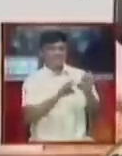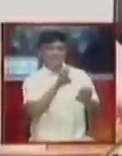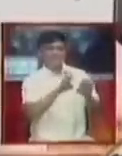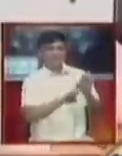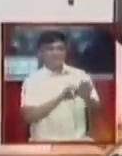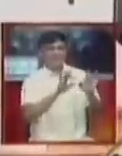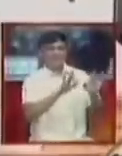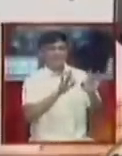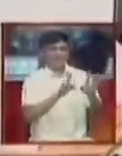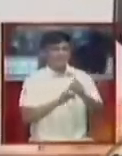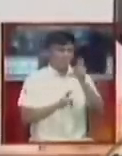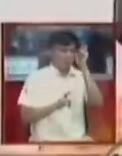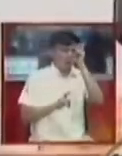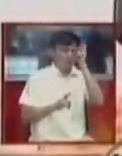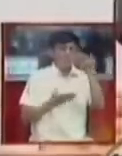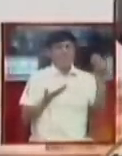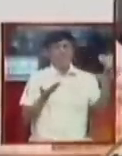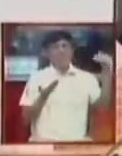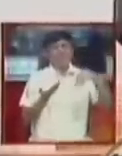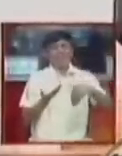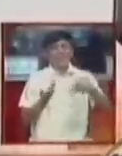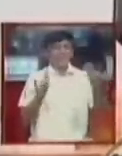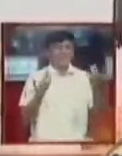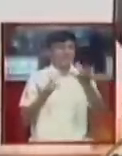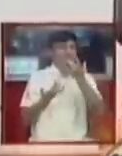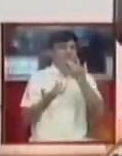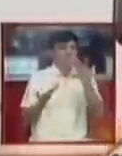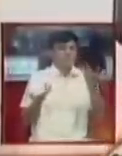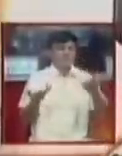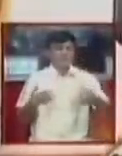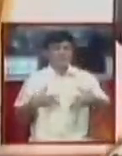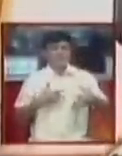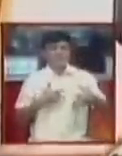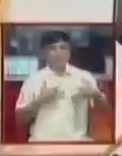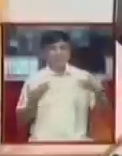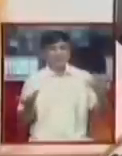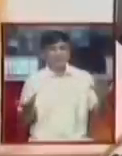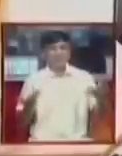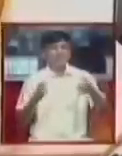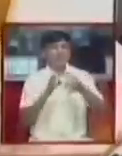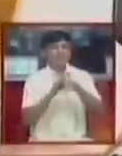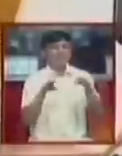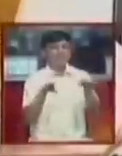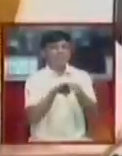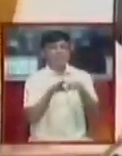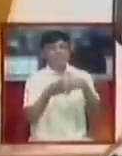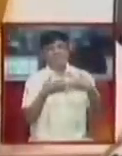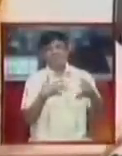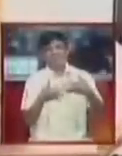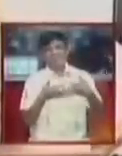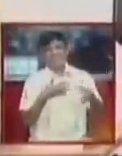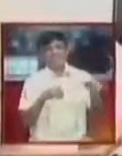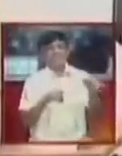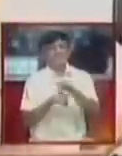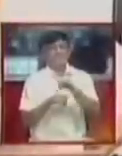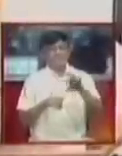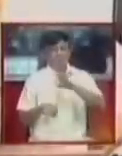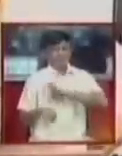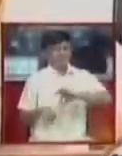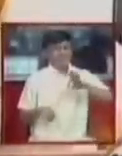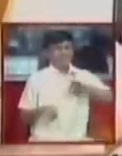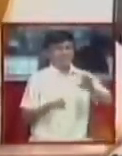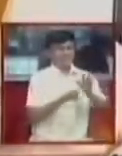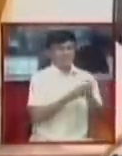Nakakawawa tuloy ang mga mahusay magtrabaho. Nawawalan sila ng dahilan para galingan dahil parehas lang naman ang insentibo ng